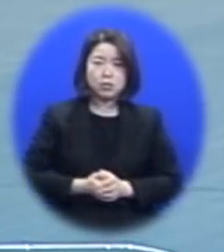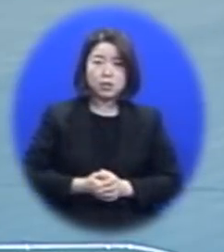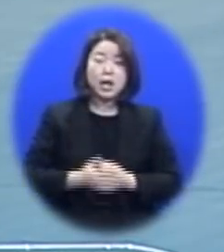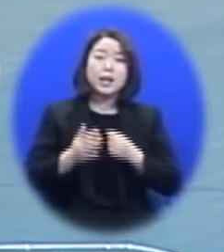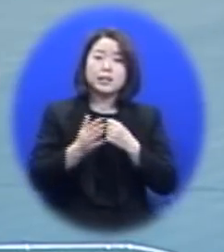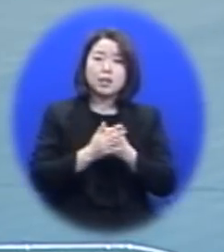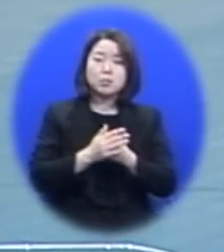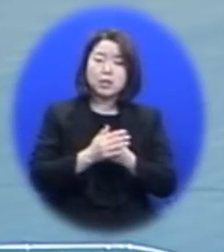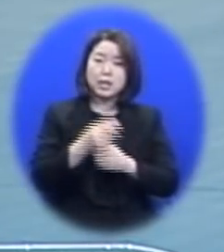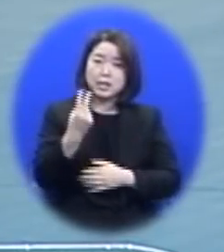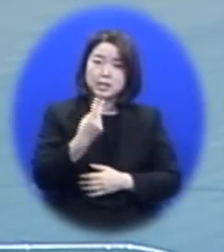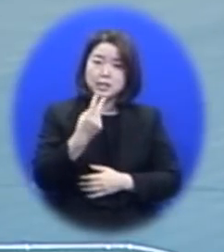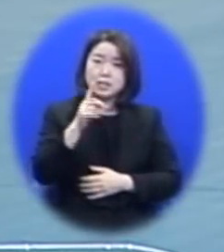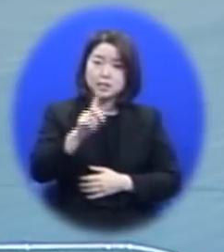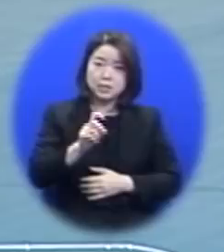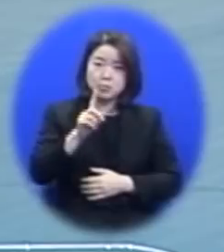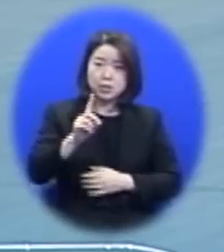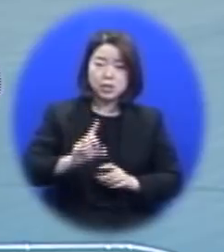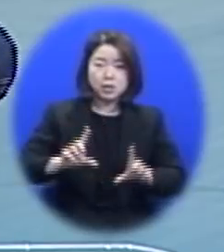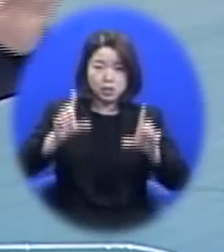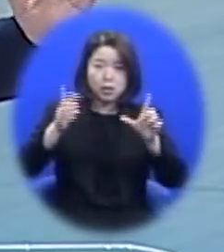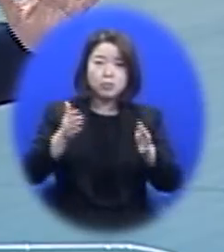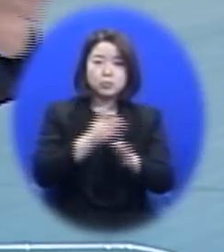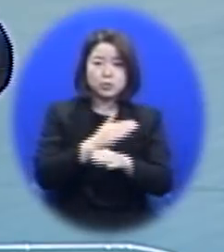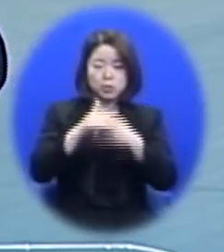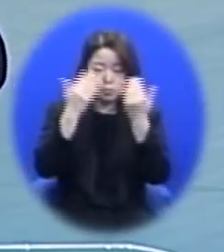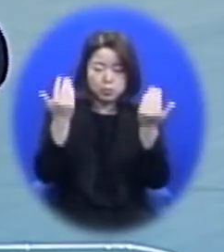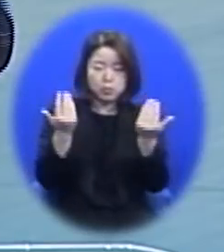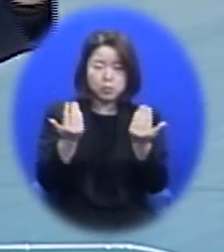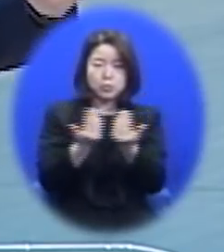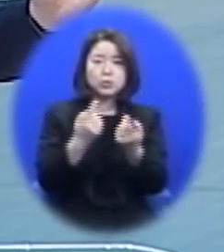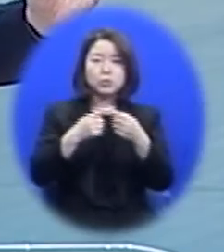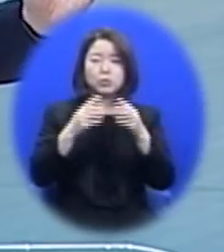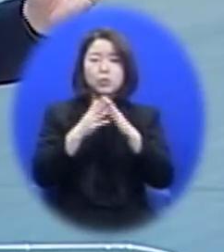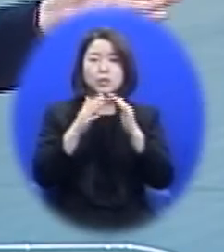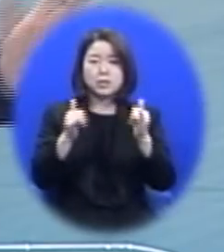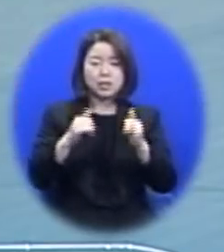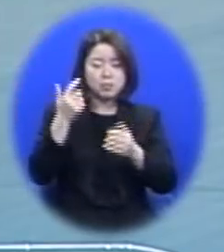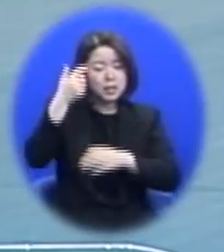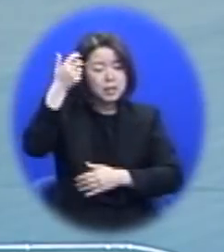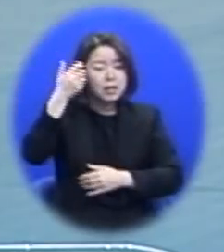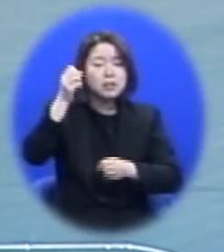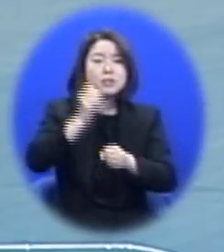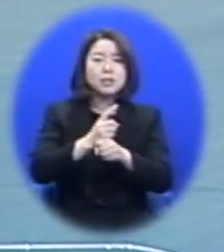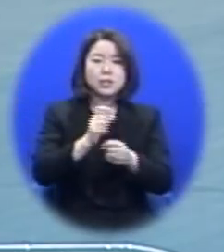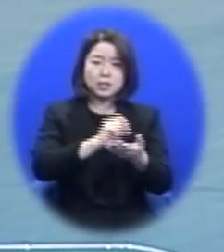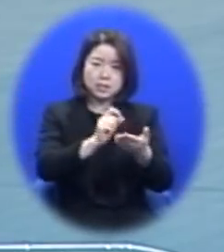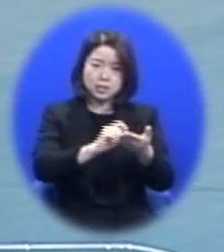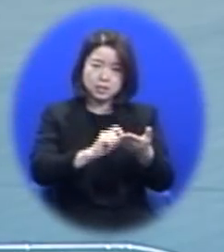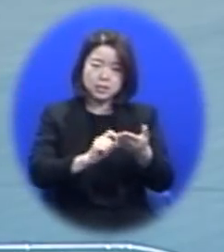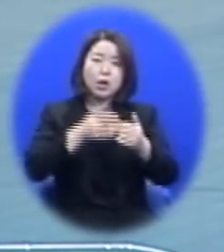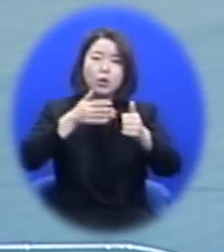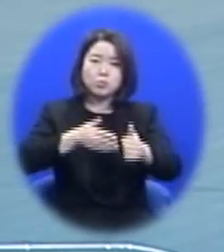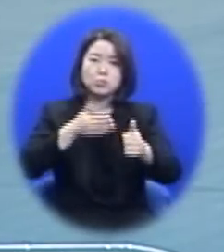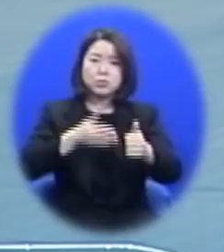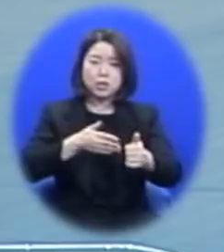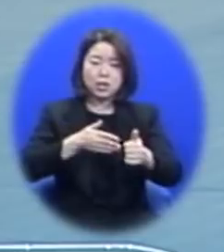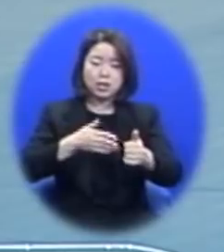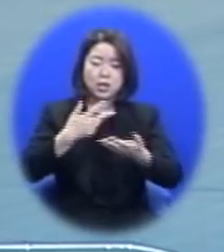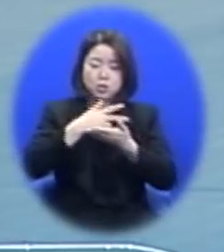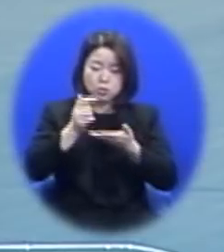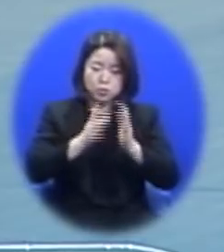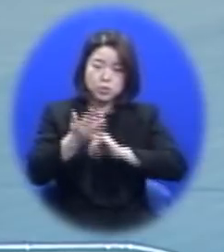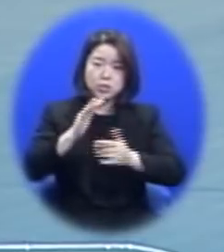그래서 2011년부터 전 교인들에게 영성일기를 쓰시도록 권하기 시작했습니다. 주 예수님을